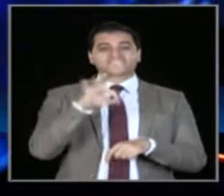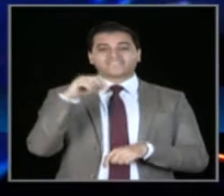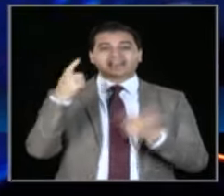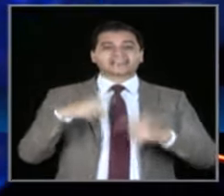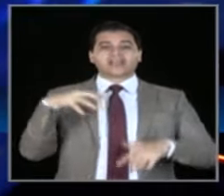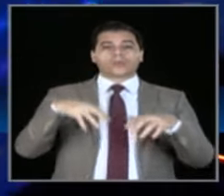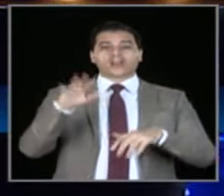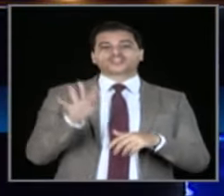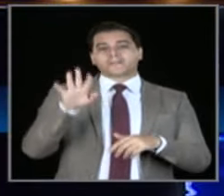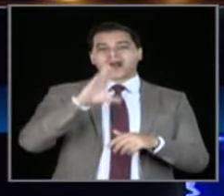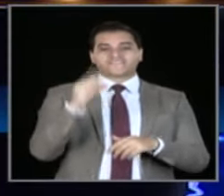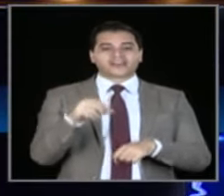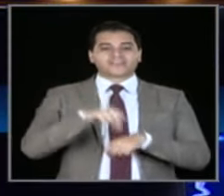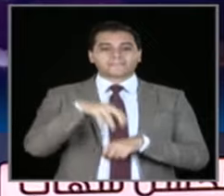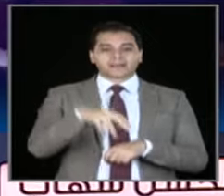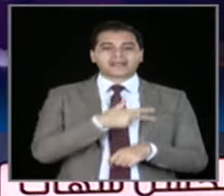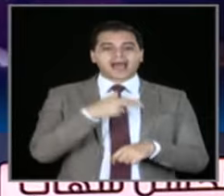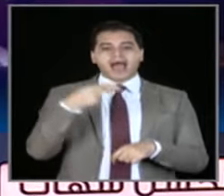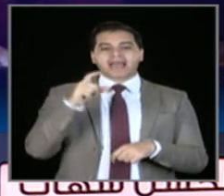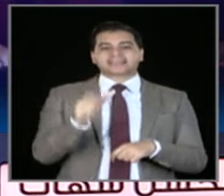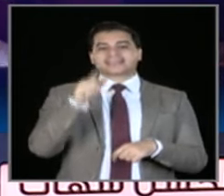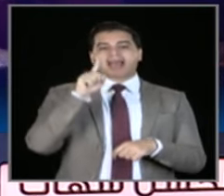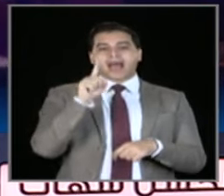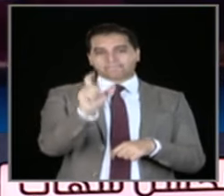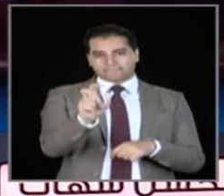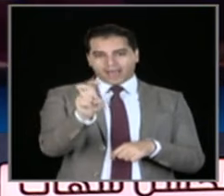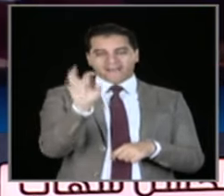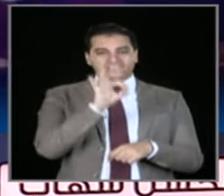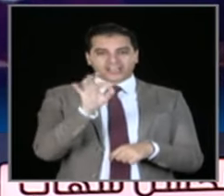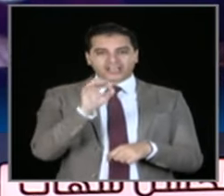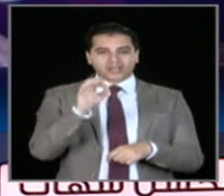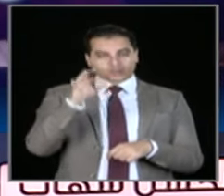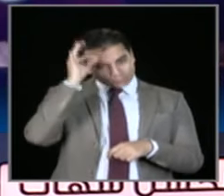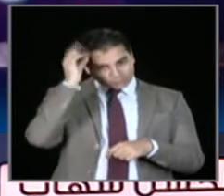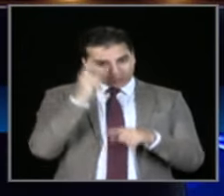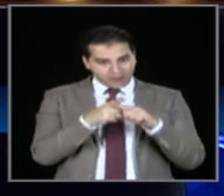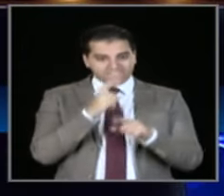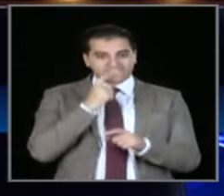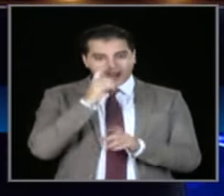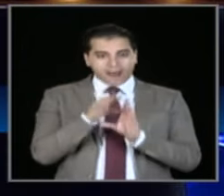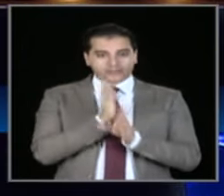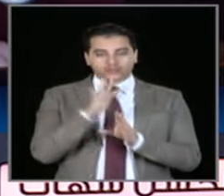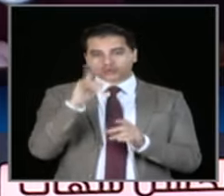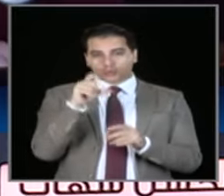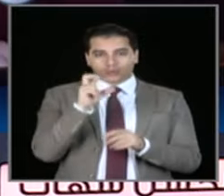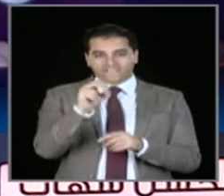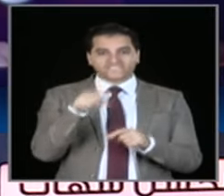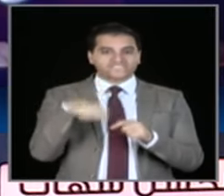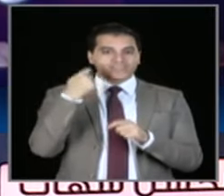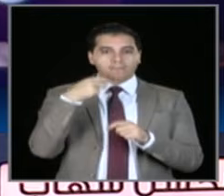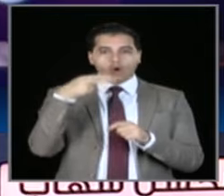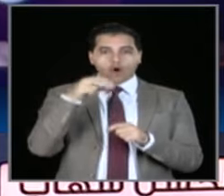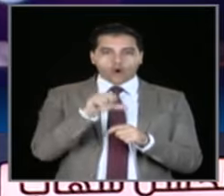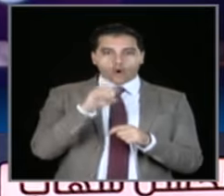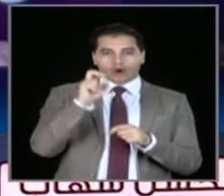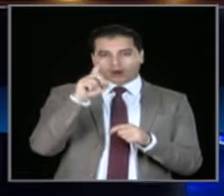افريقيا تقع مدينه عنابه؟ تونس. غلط. فنانه قامت بدور شروق في فيلم عوكل، فمن هي؟ فاس. ما هي اعلى رتبه في